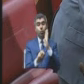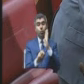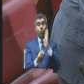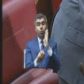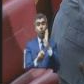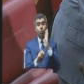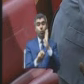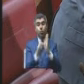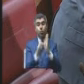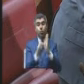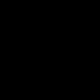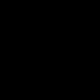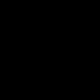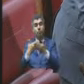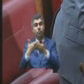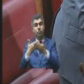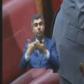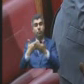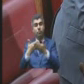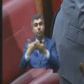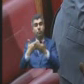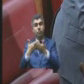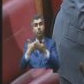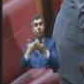اطار الاستحقاق